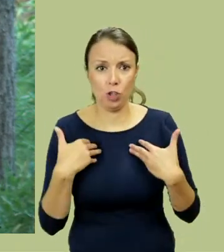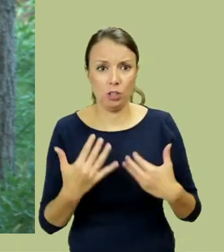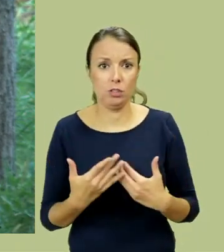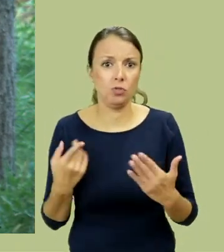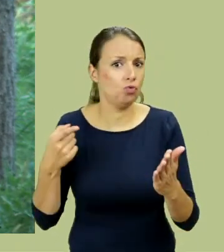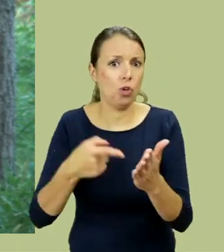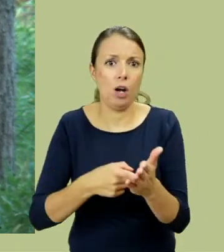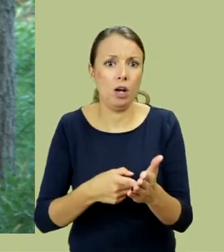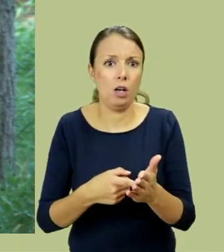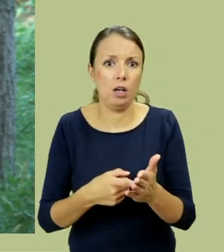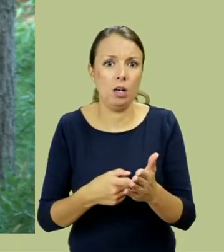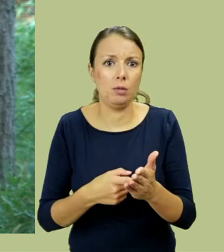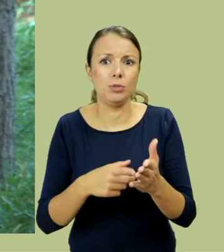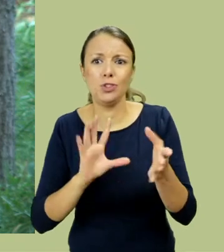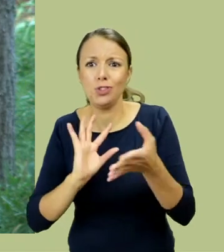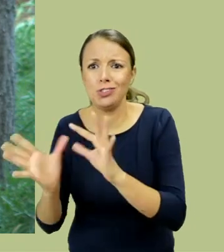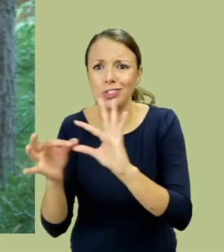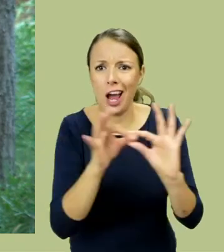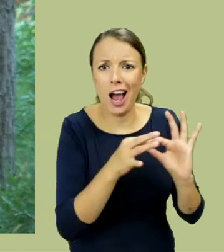siatkę